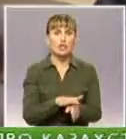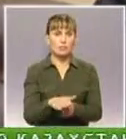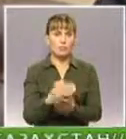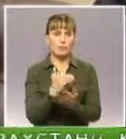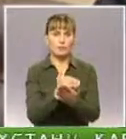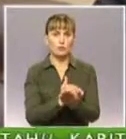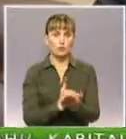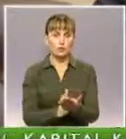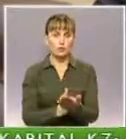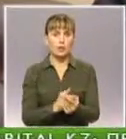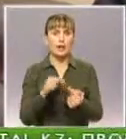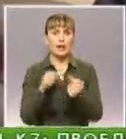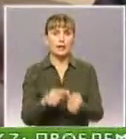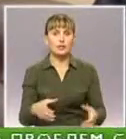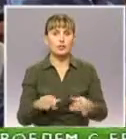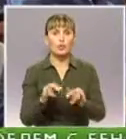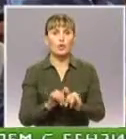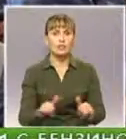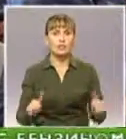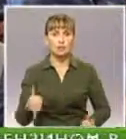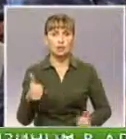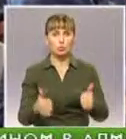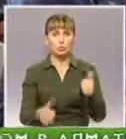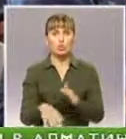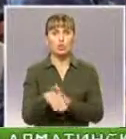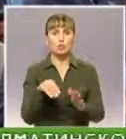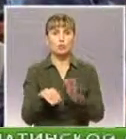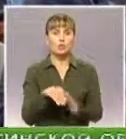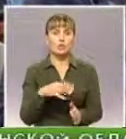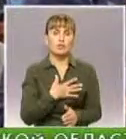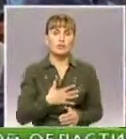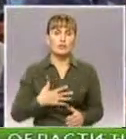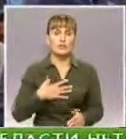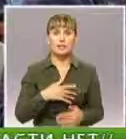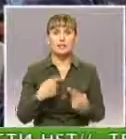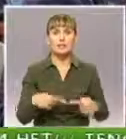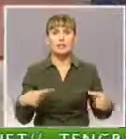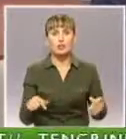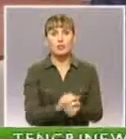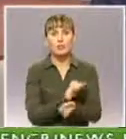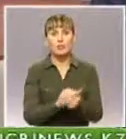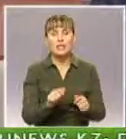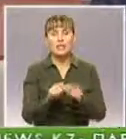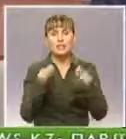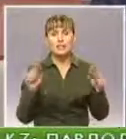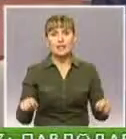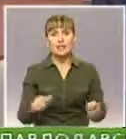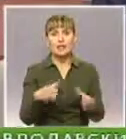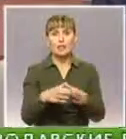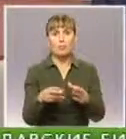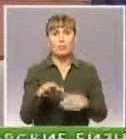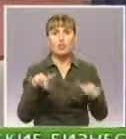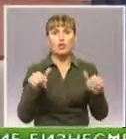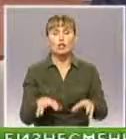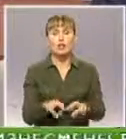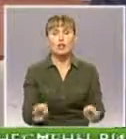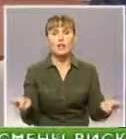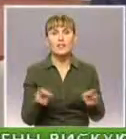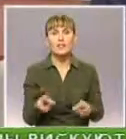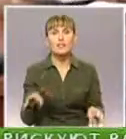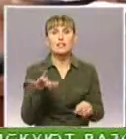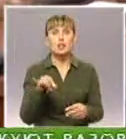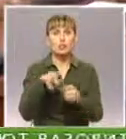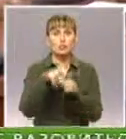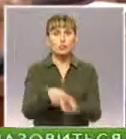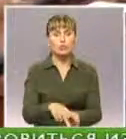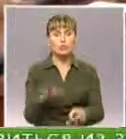функции антимонопольного органа по развитию конкуренции. Депутата смутили несколько пунктов документа. Это создание компании по решению правительства и